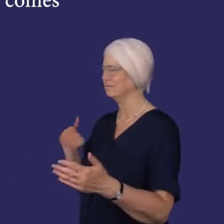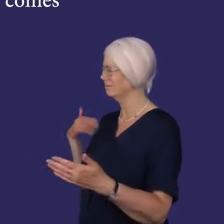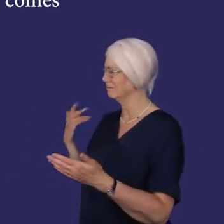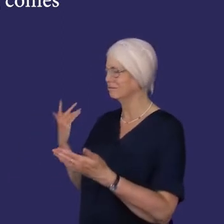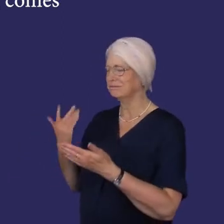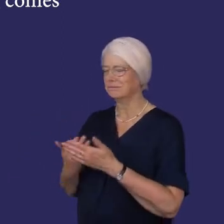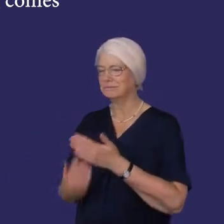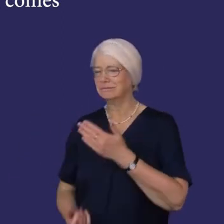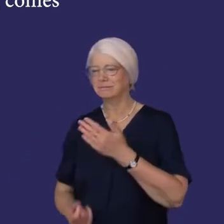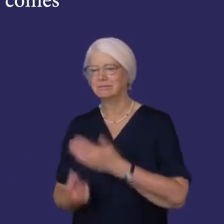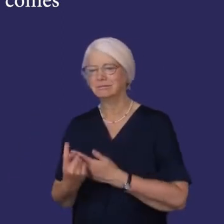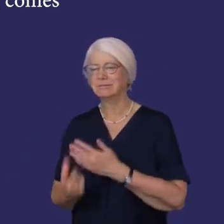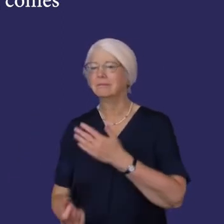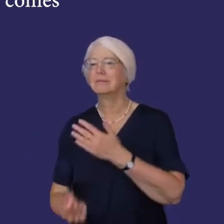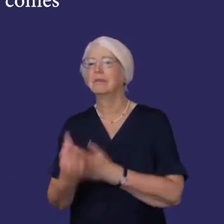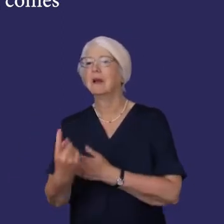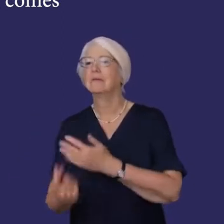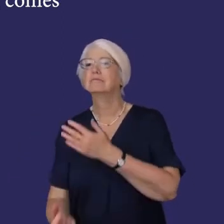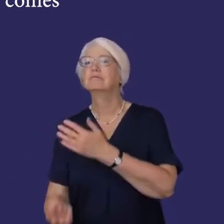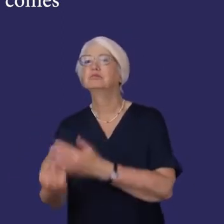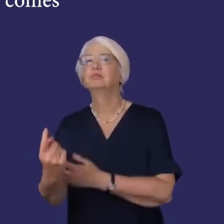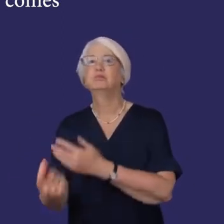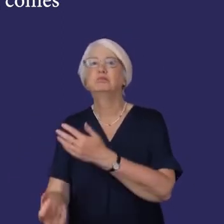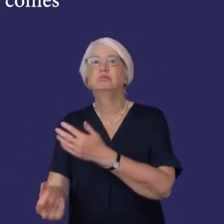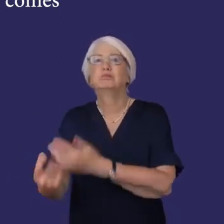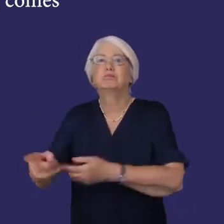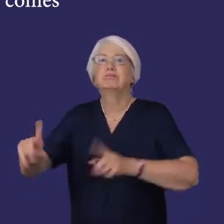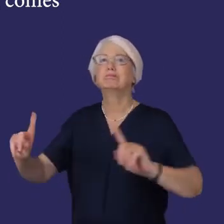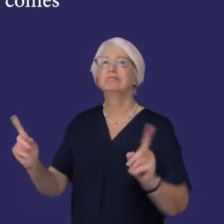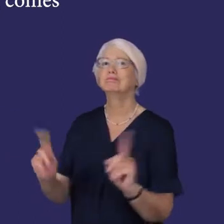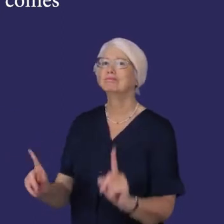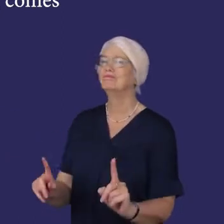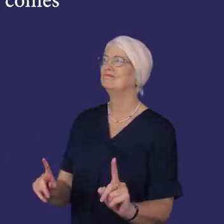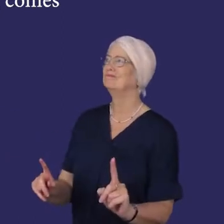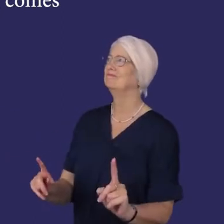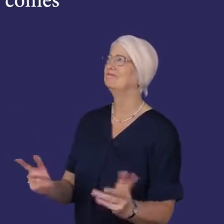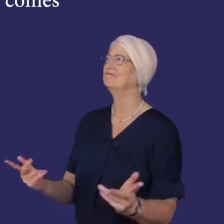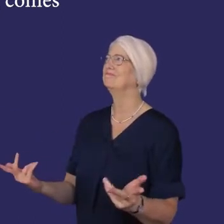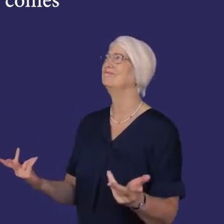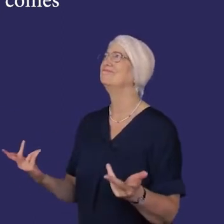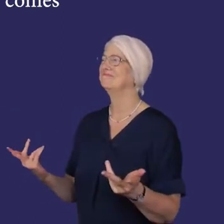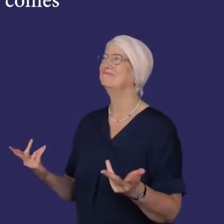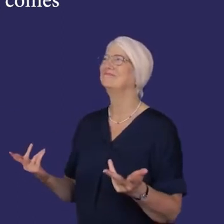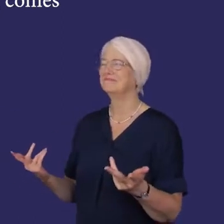Whatever may pass and whatever lies before me,